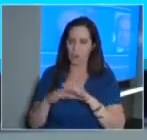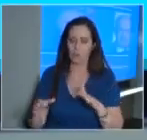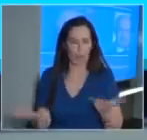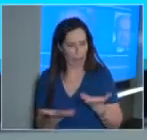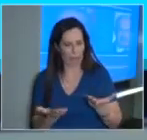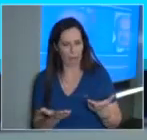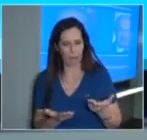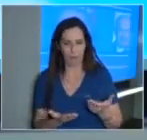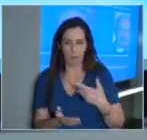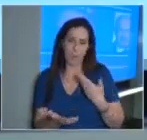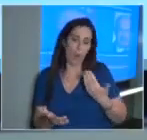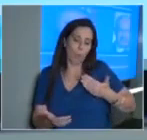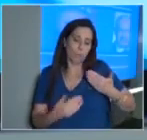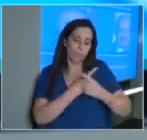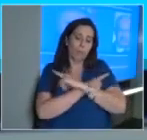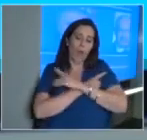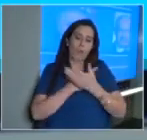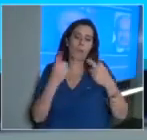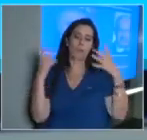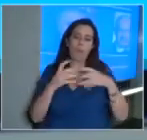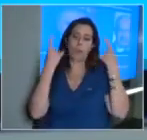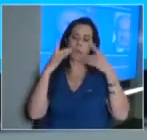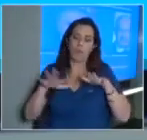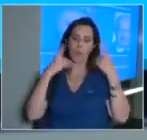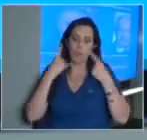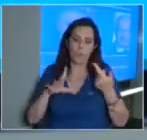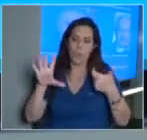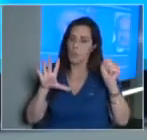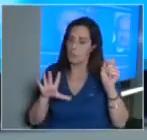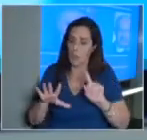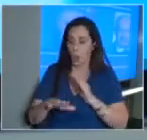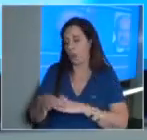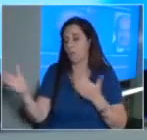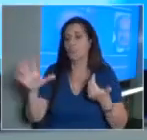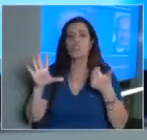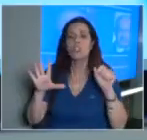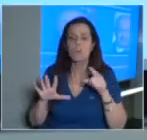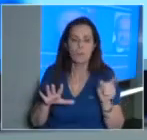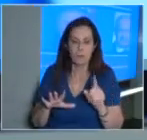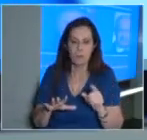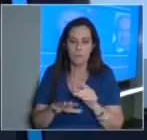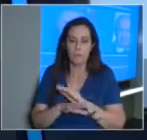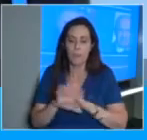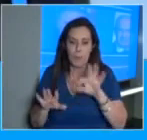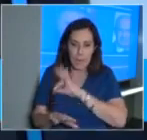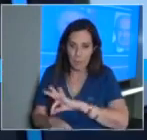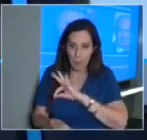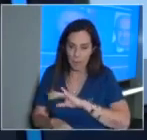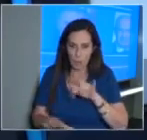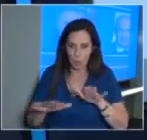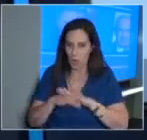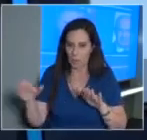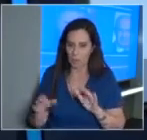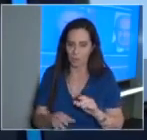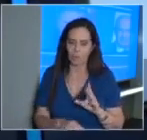אם אנחנו בחוץ, אז זה תהיה ממשלת חרדים. מה לעשות? 60 זה לא ממשלת ימין. 60 כרגע. כלומר, בלי ליברמן בממשלה, זו לא ממשלת